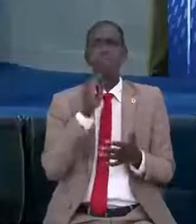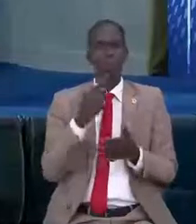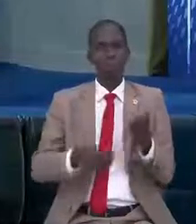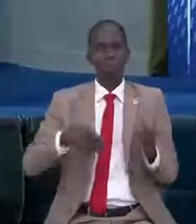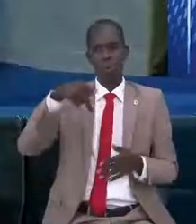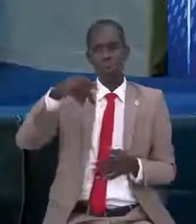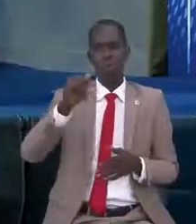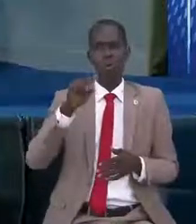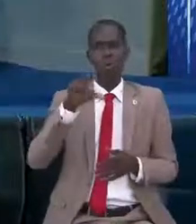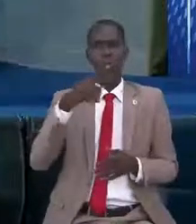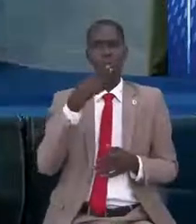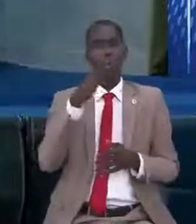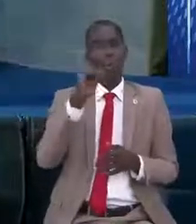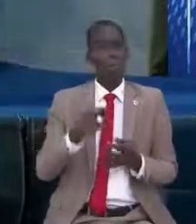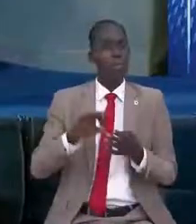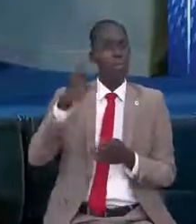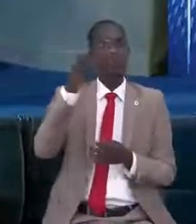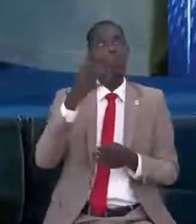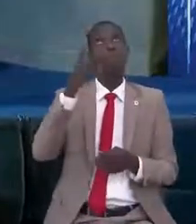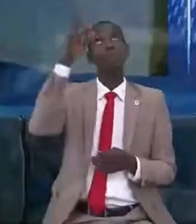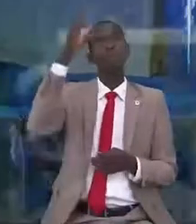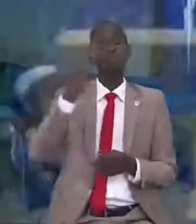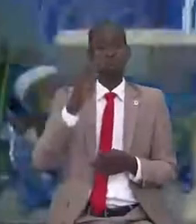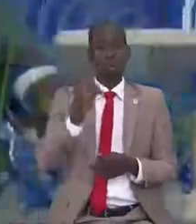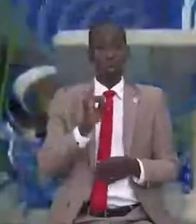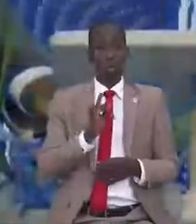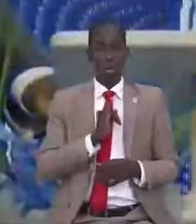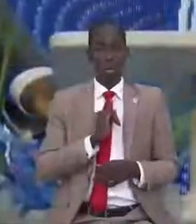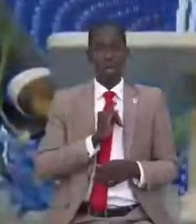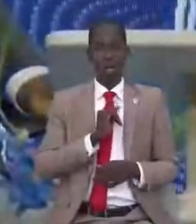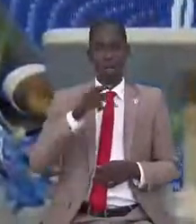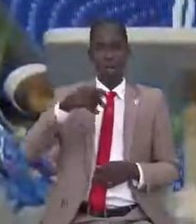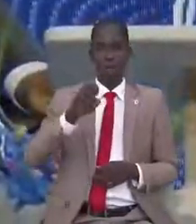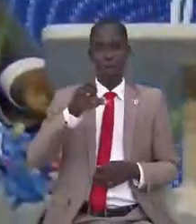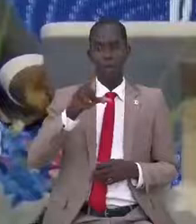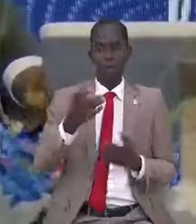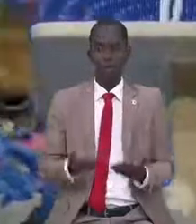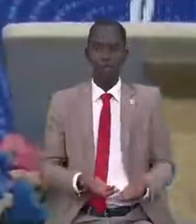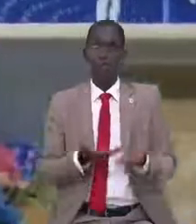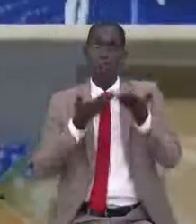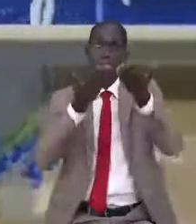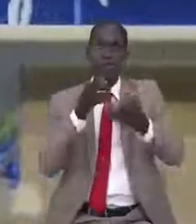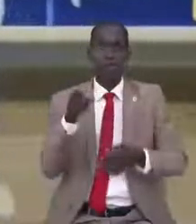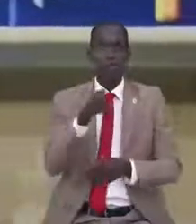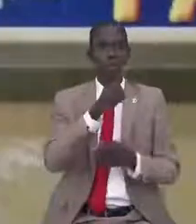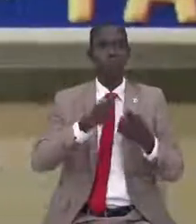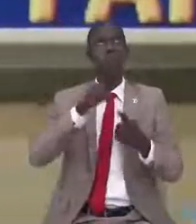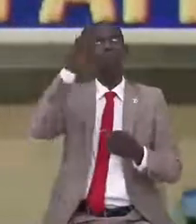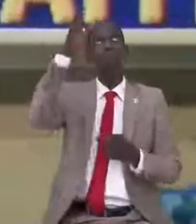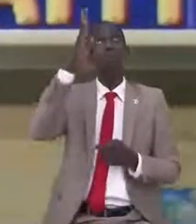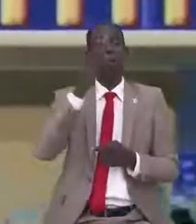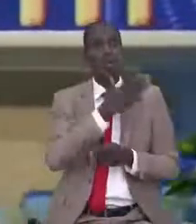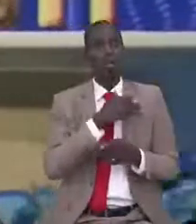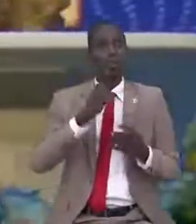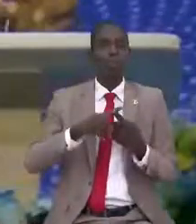Paul dit par l'Esprit de Dieu. Il dit, et maintenant je vous recommande à Dieu et à la parole